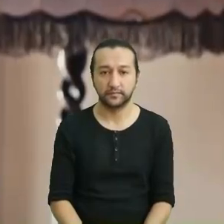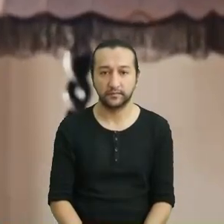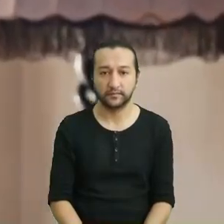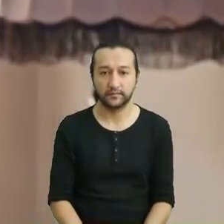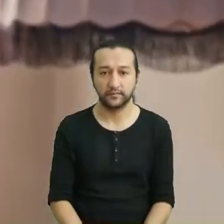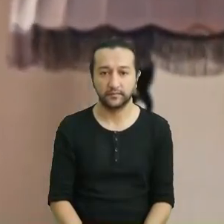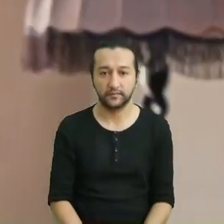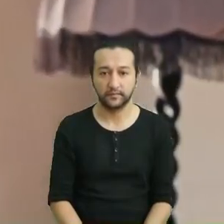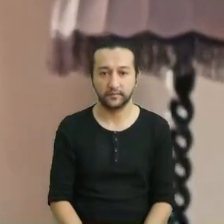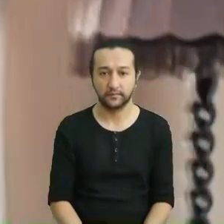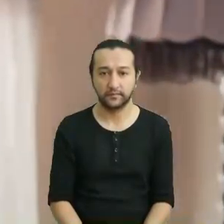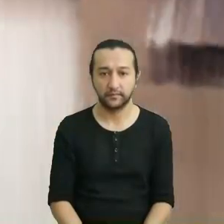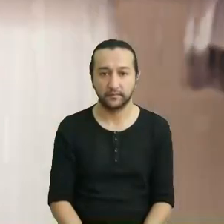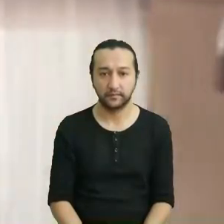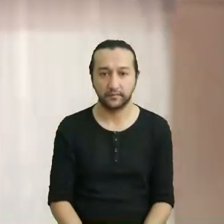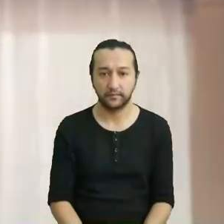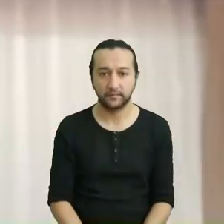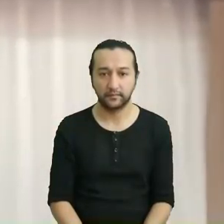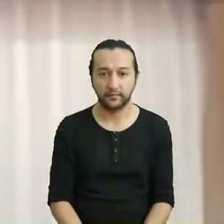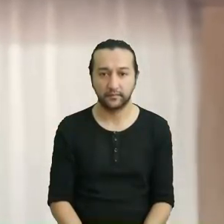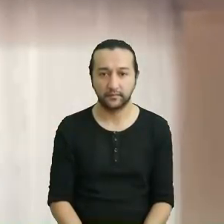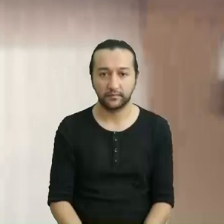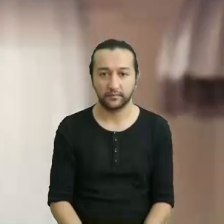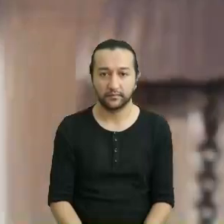5 spor ceketi giyinerek yürüyor.